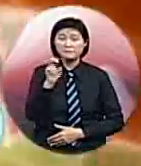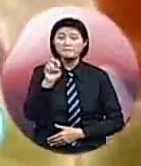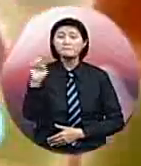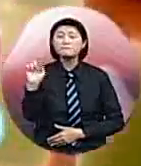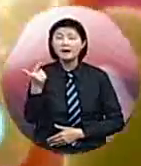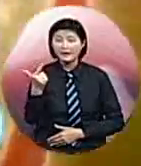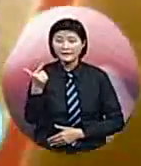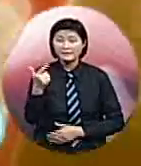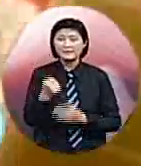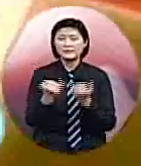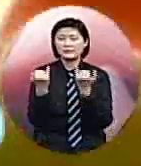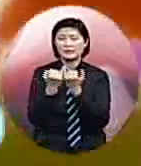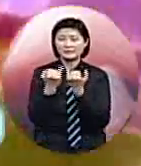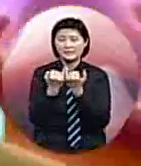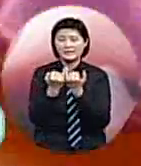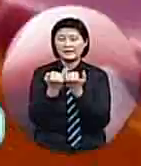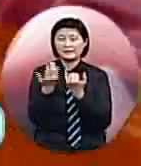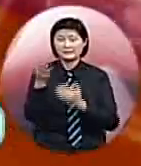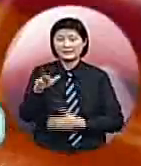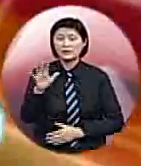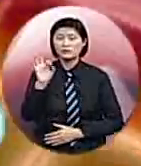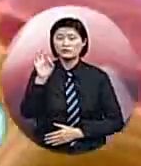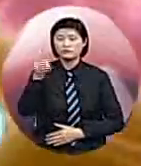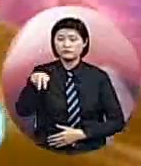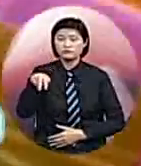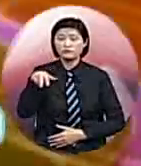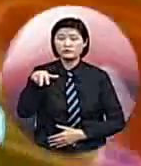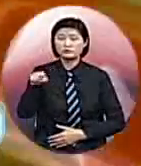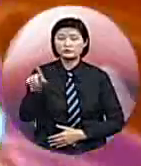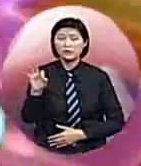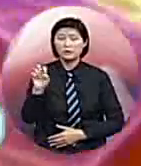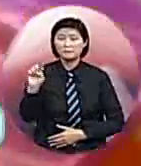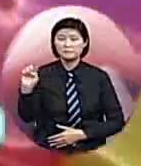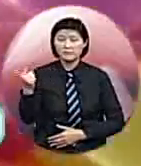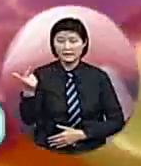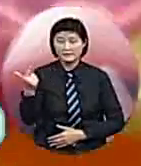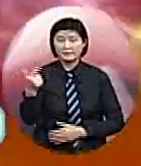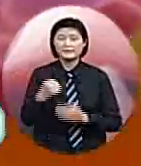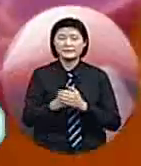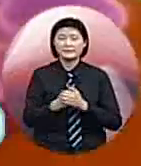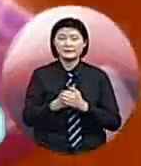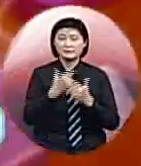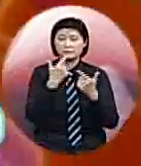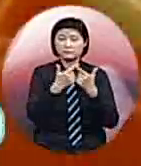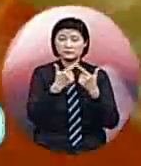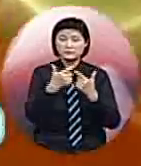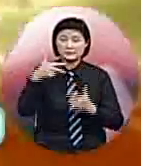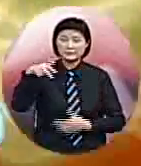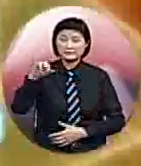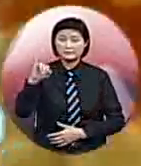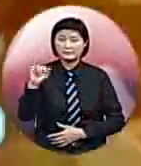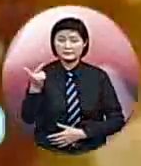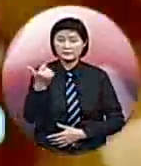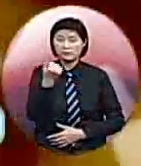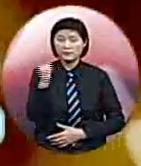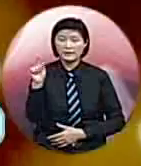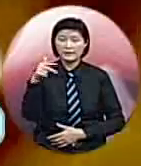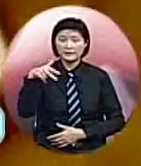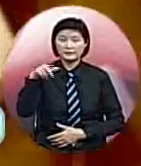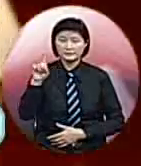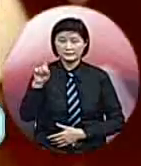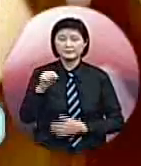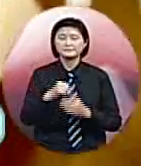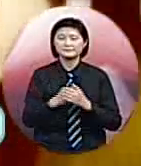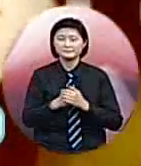네. 여잔데 이름 유정만이에요. 만. 네. 만. 그다음에 부산의 진화자님. 진화자. 예. 네.